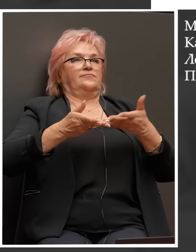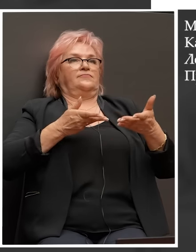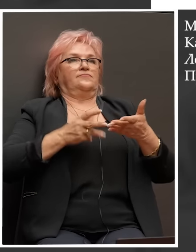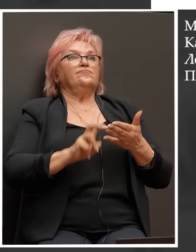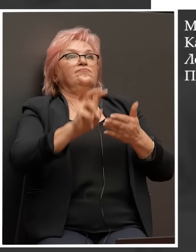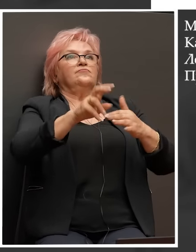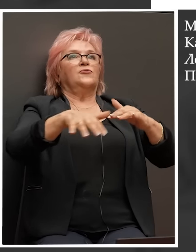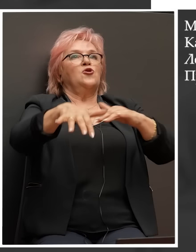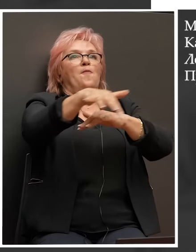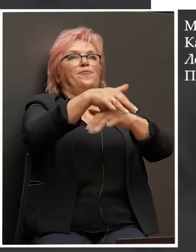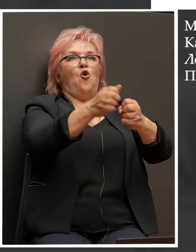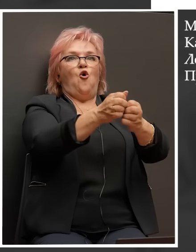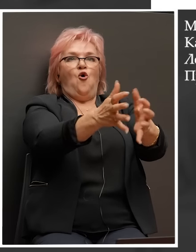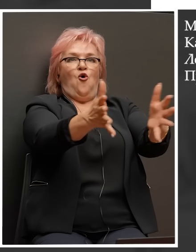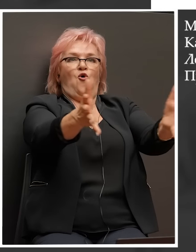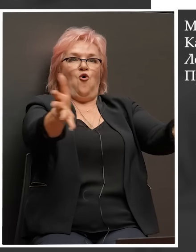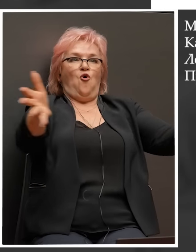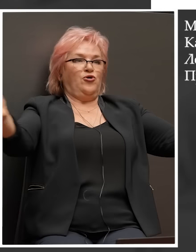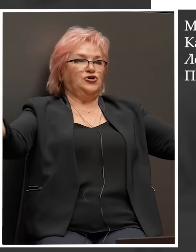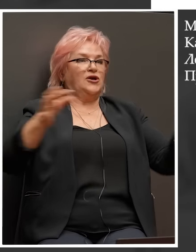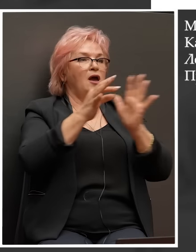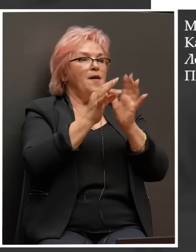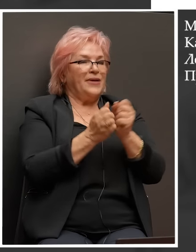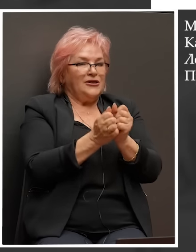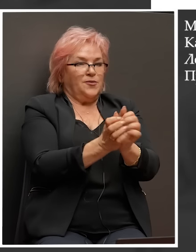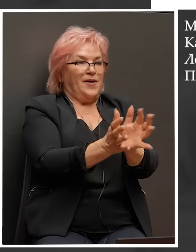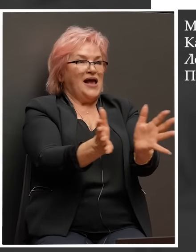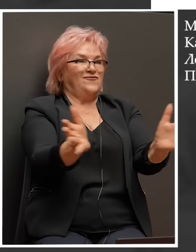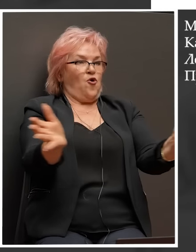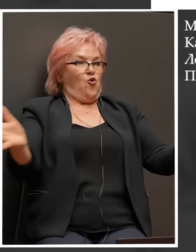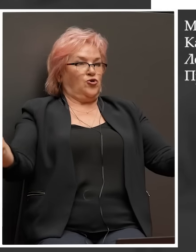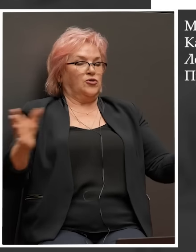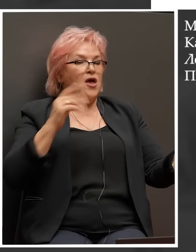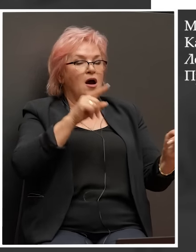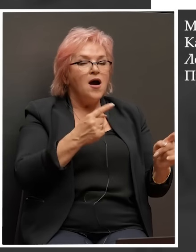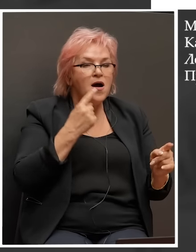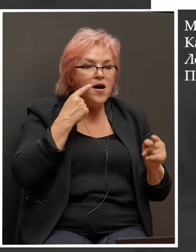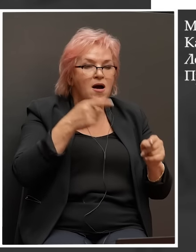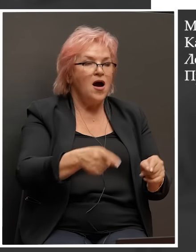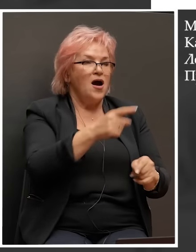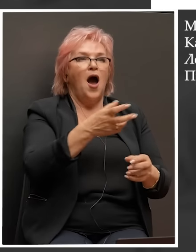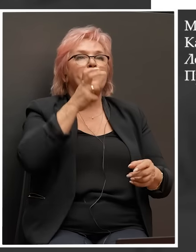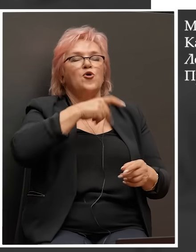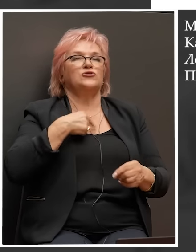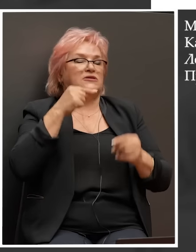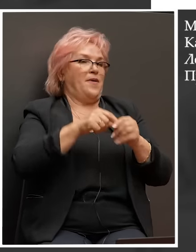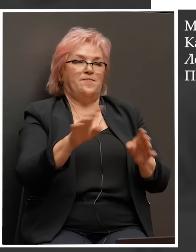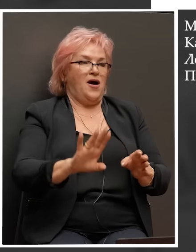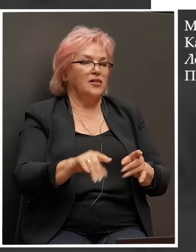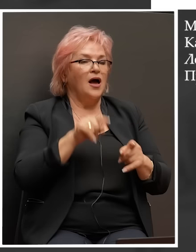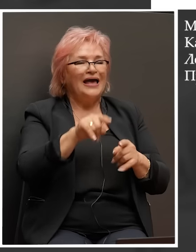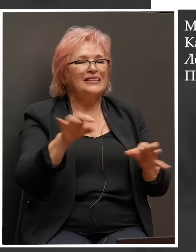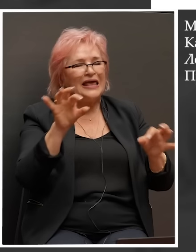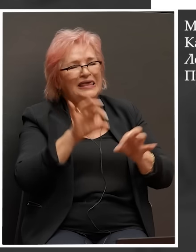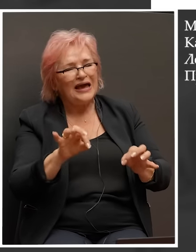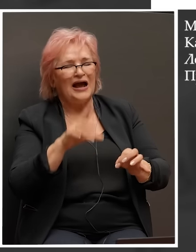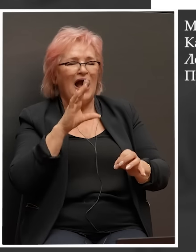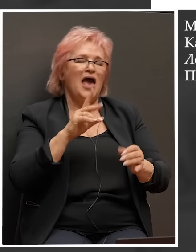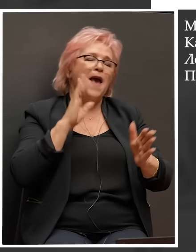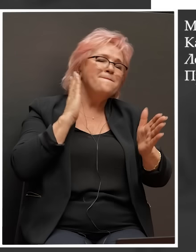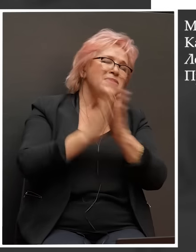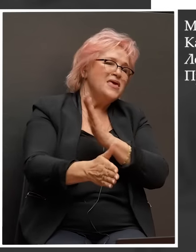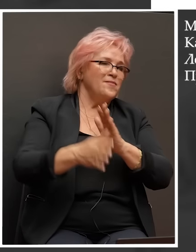перед вами площадь разворачивается. Вот этот принцип развернутой площади, когда вы понимаете, что вы не просто так туда попали, что это не какая-то там